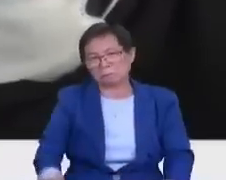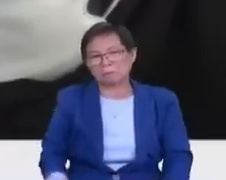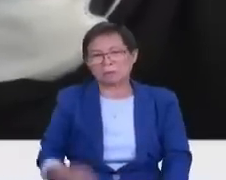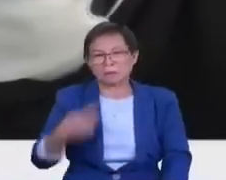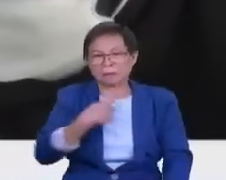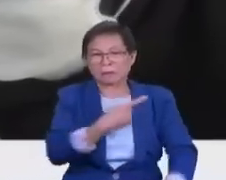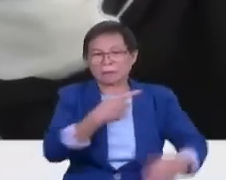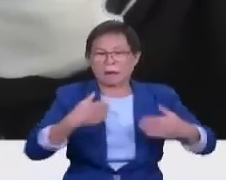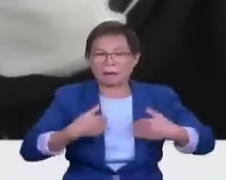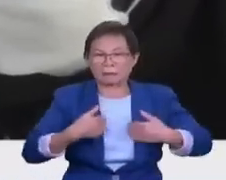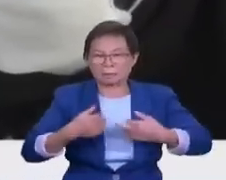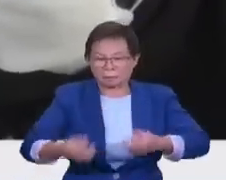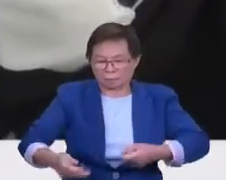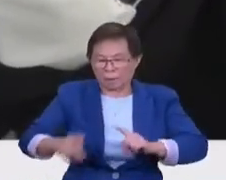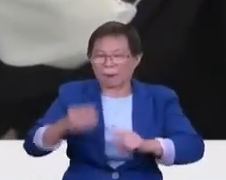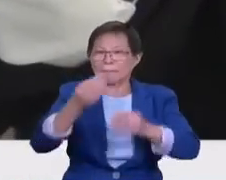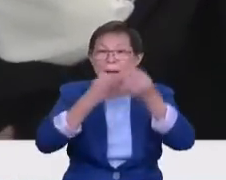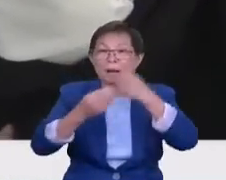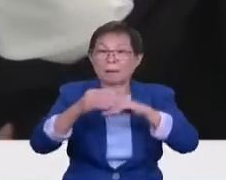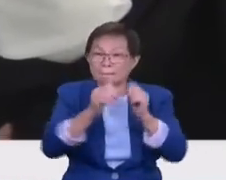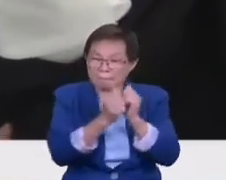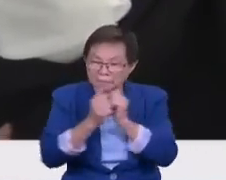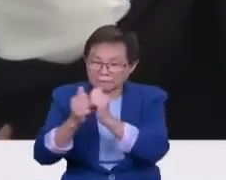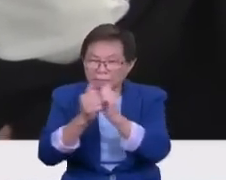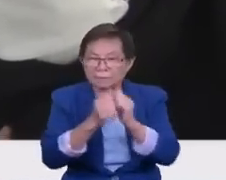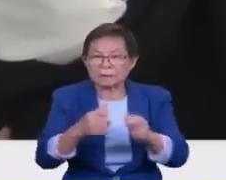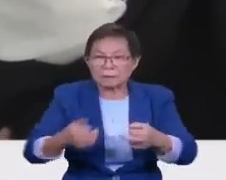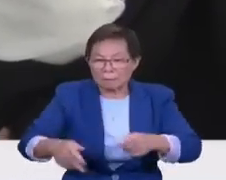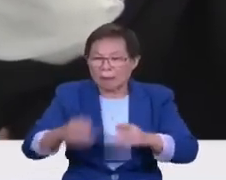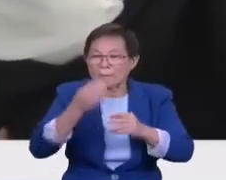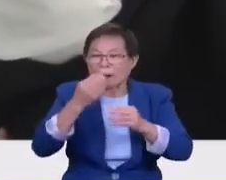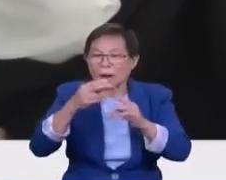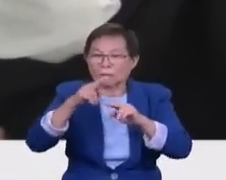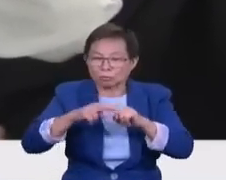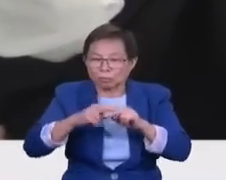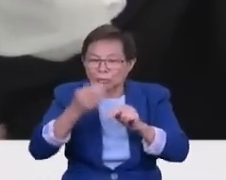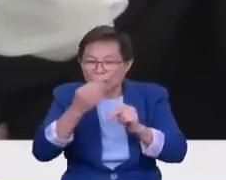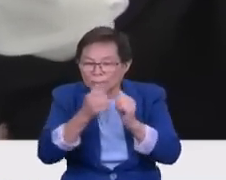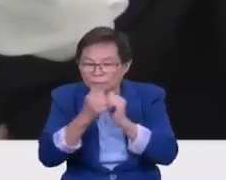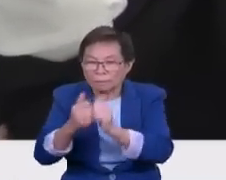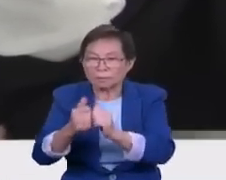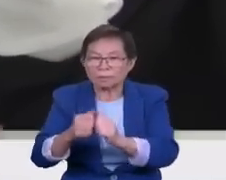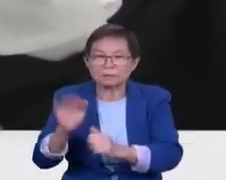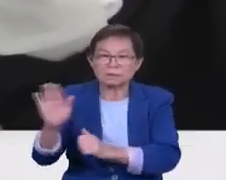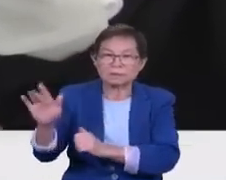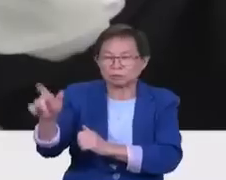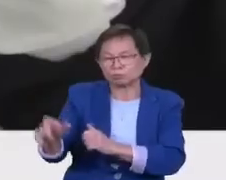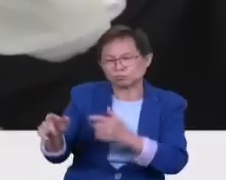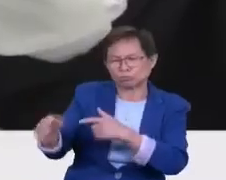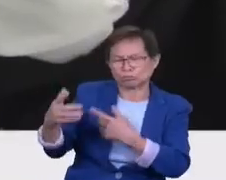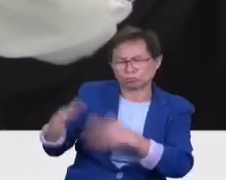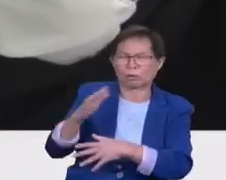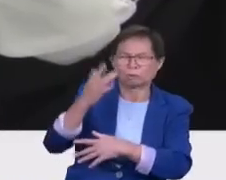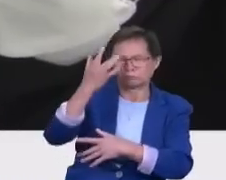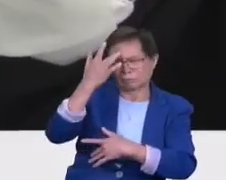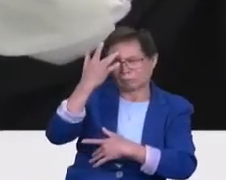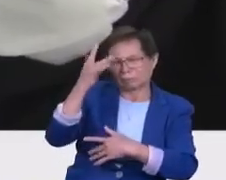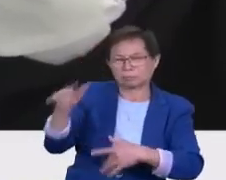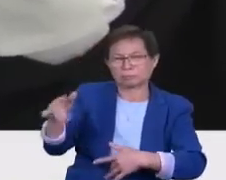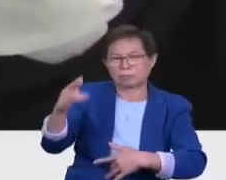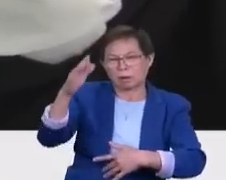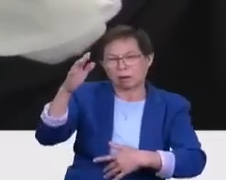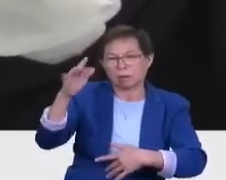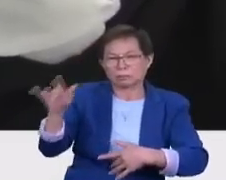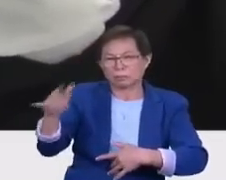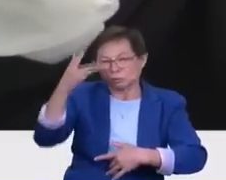kami ada lagi kesempatan makan sama-sama beliau pun dah bagi tahu jugalah yang dia sakit tidak